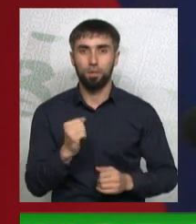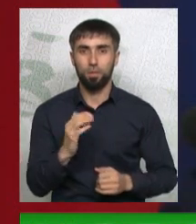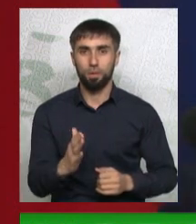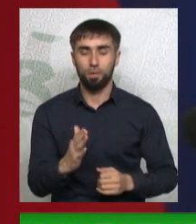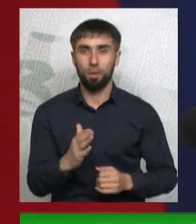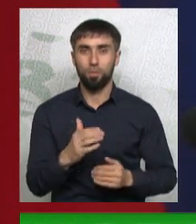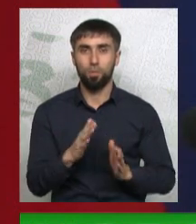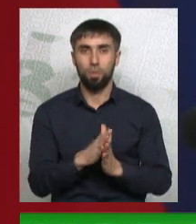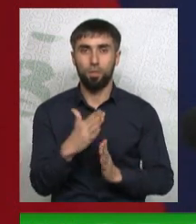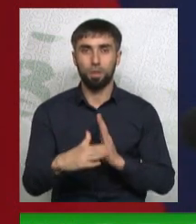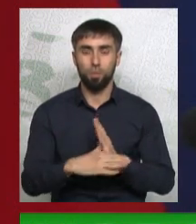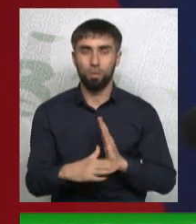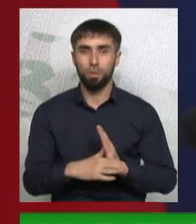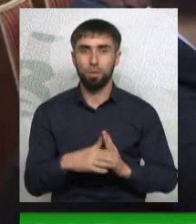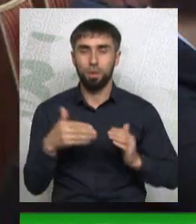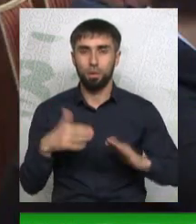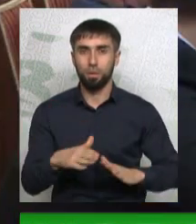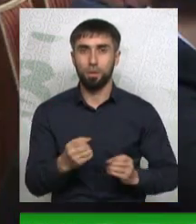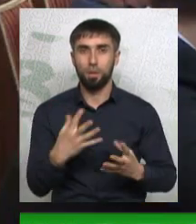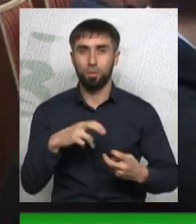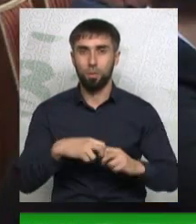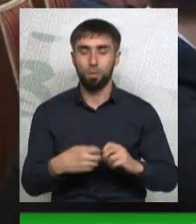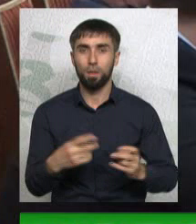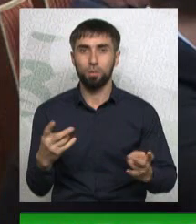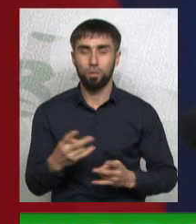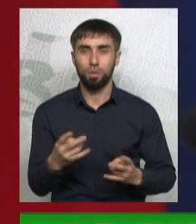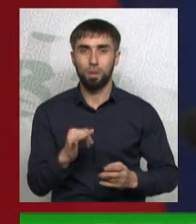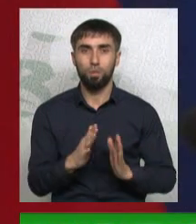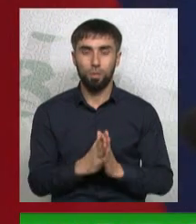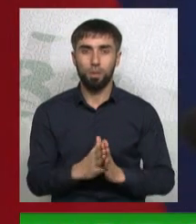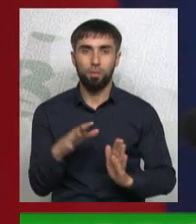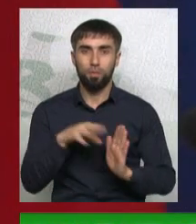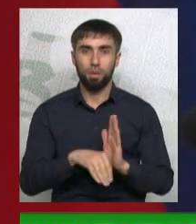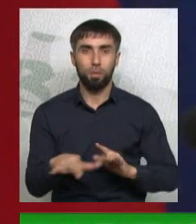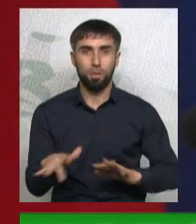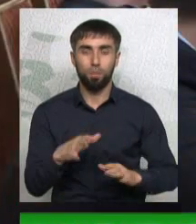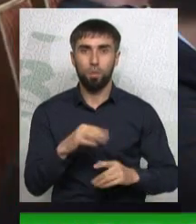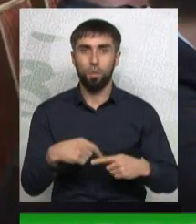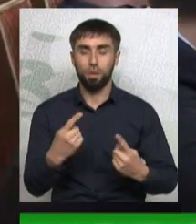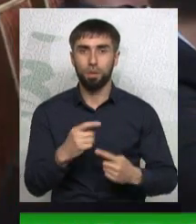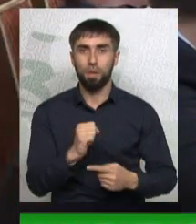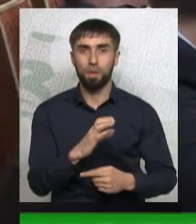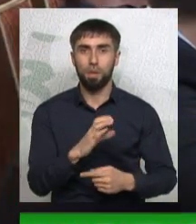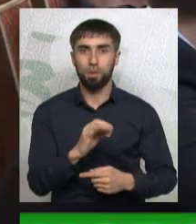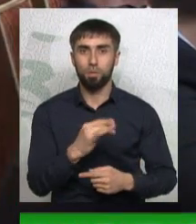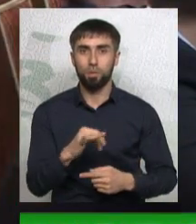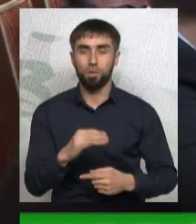вашего содействия в решении некоторых проблем. Необходима и просьба о включении мероприятий по развитию Асинского и